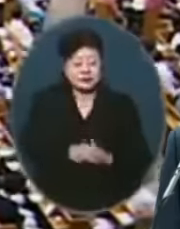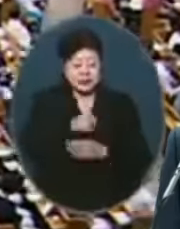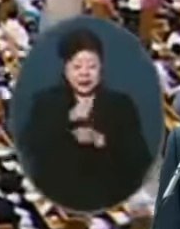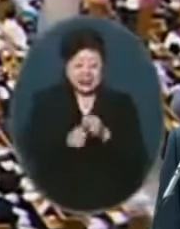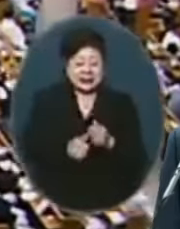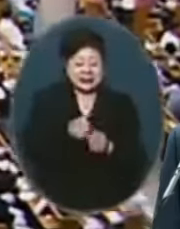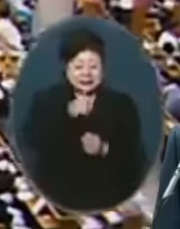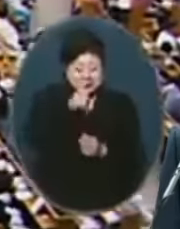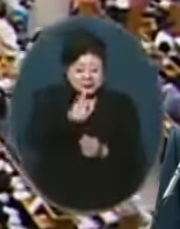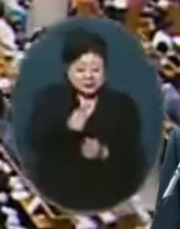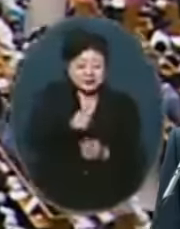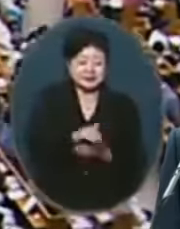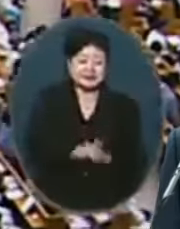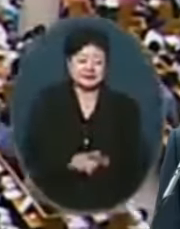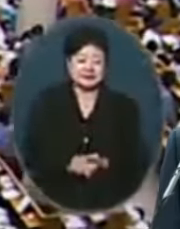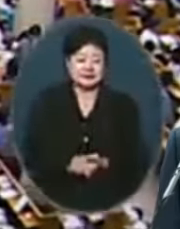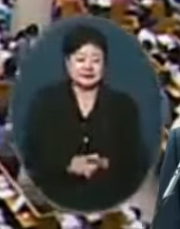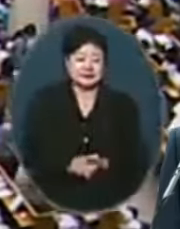하나님을